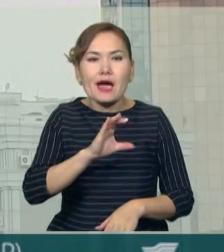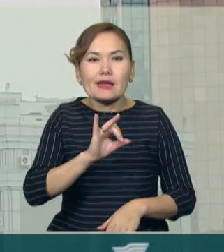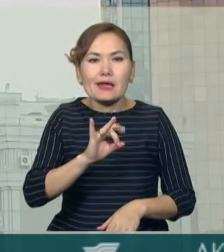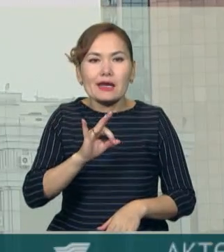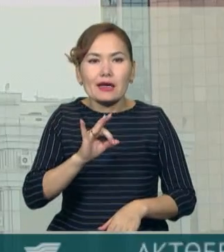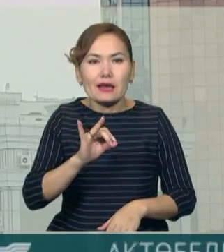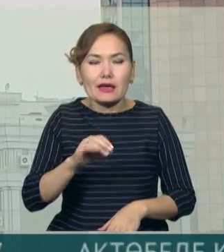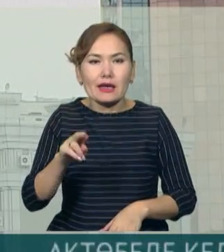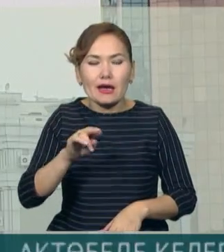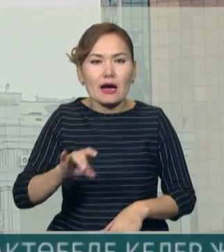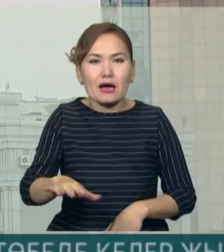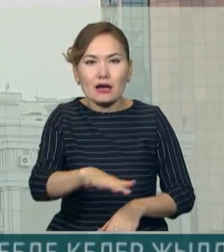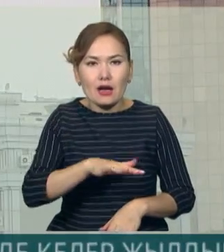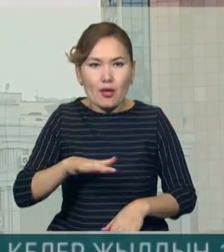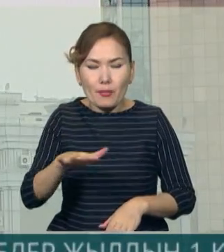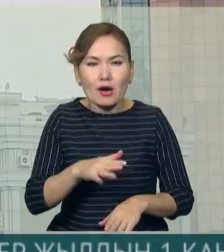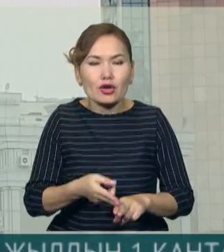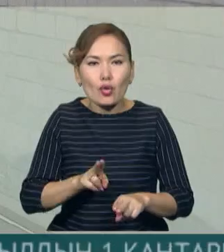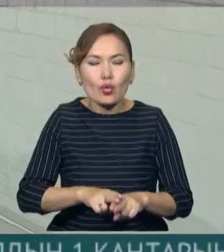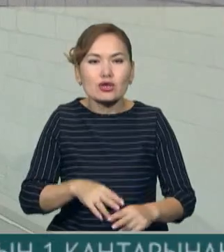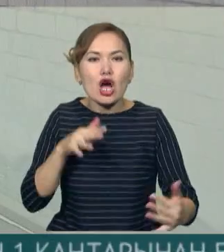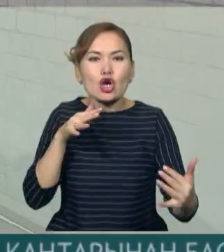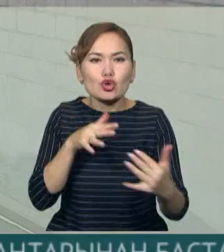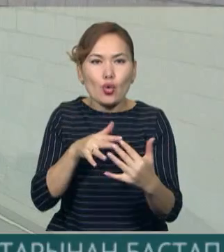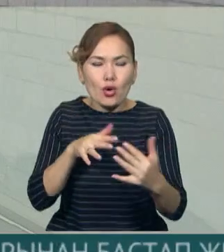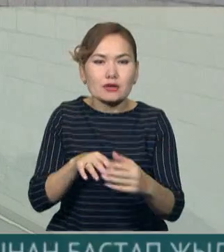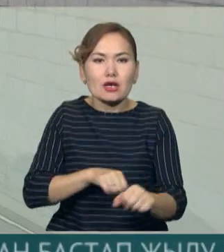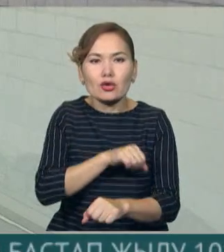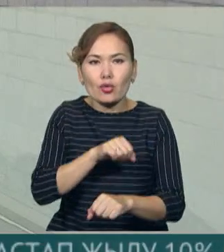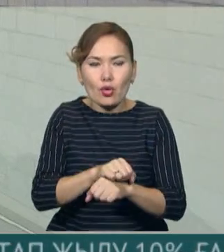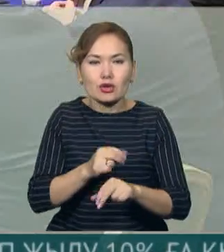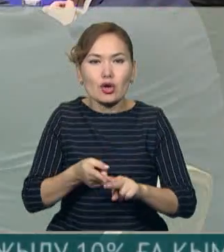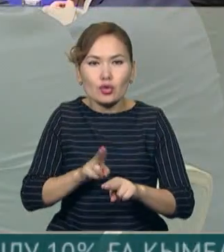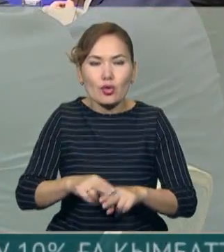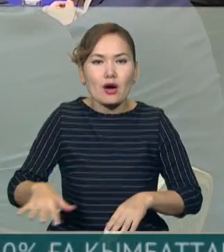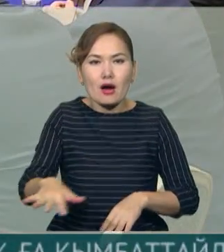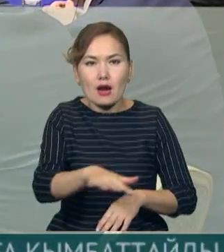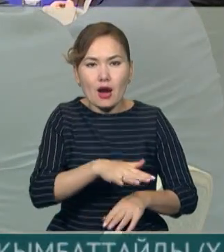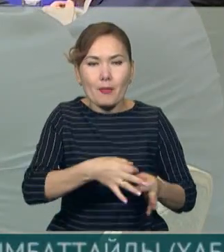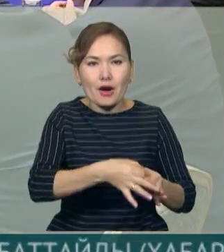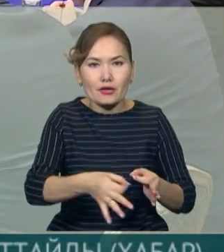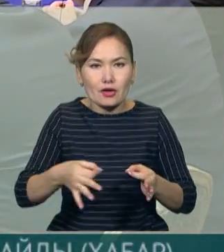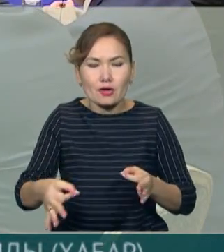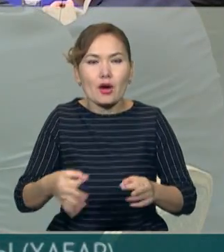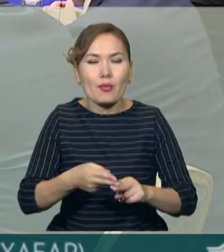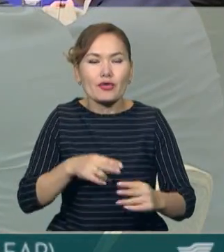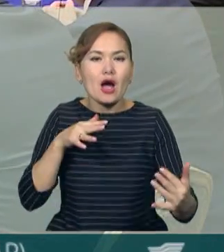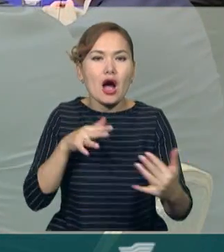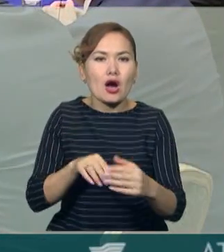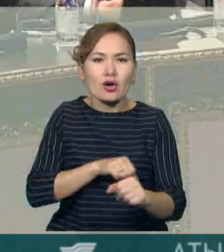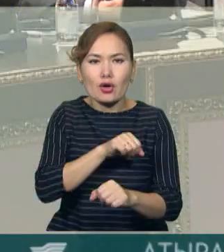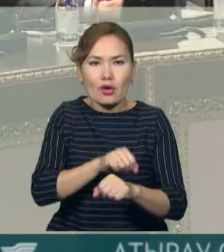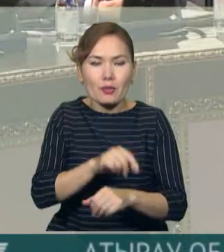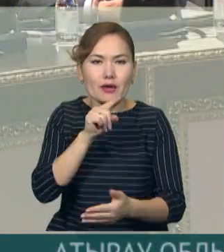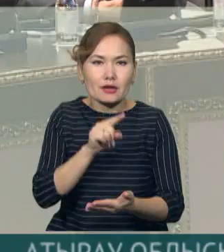провинциясында қауіпсіз аймақ құрылған болатын. Осындай деэскалация аймақтары елдегі қақтығысты тежеуге мүмкіндік